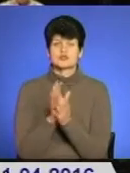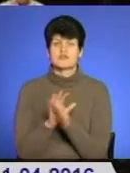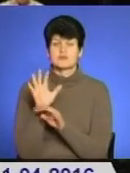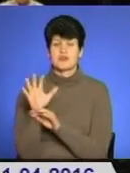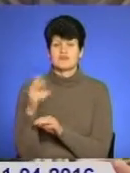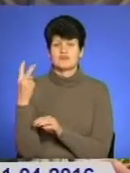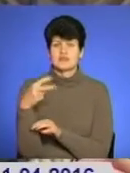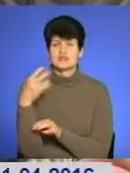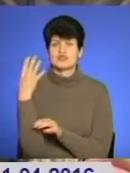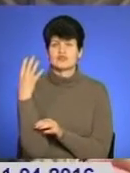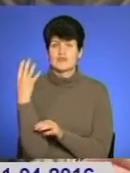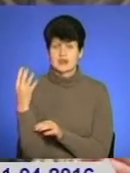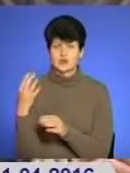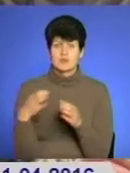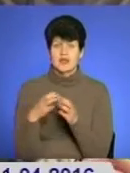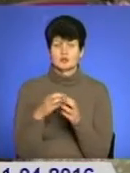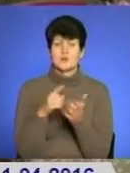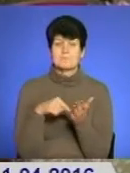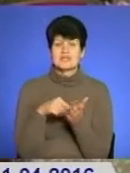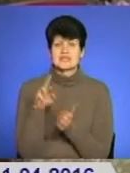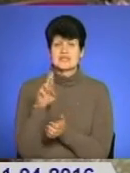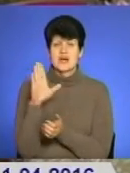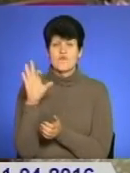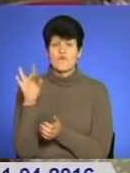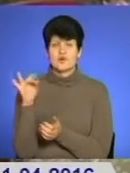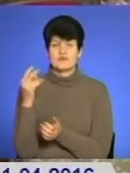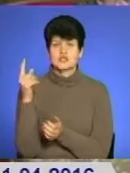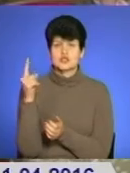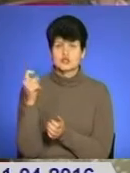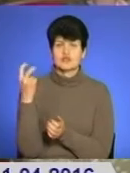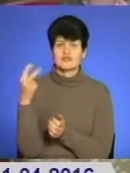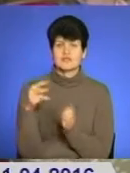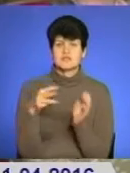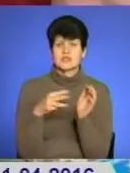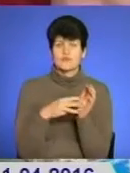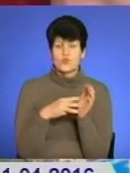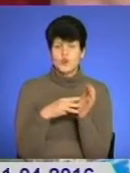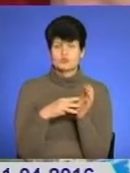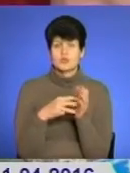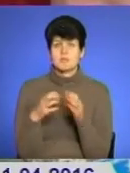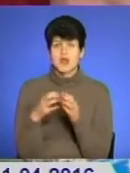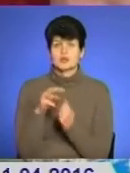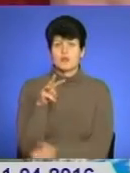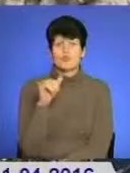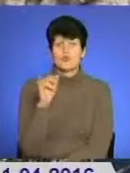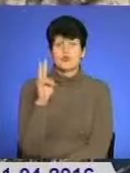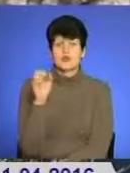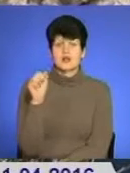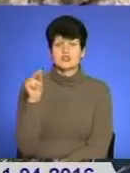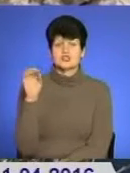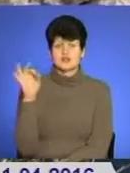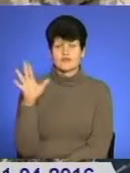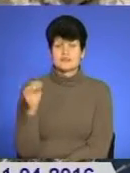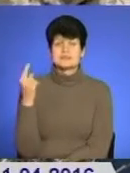до 24-ї бригади міста Яворів та 128-ї гірсько-піхотної бригади, що у Мукачево. З перших